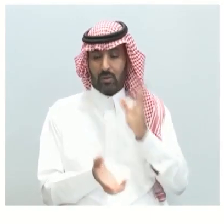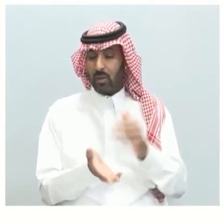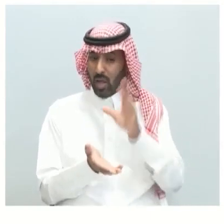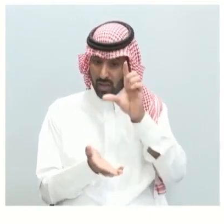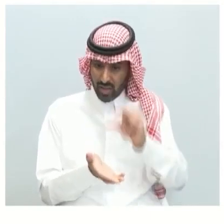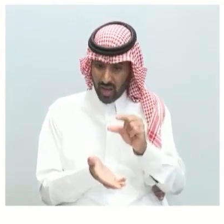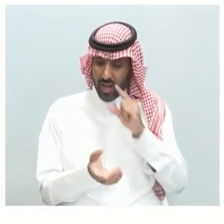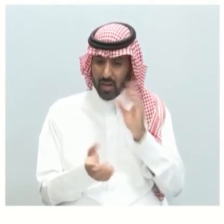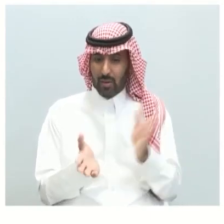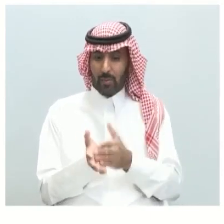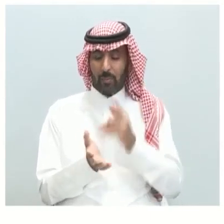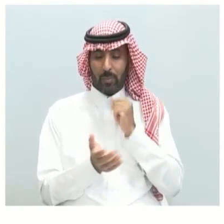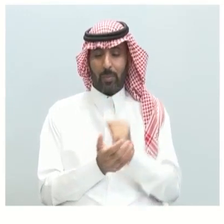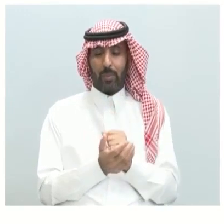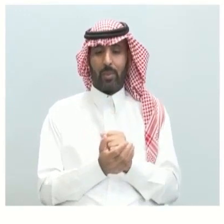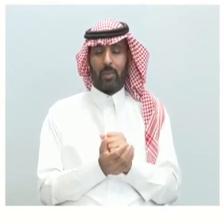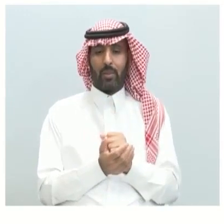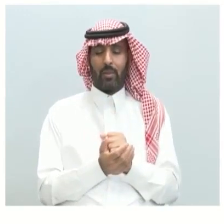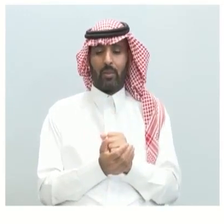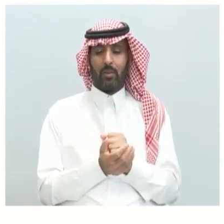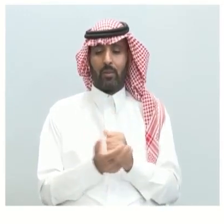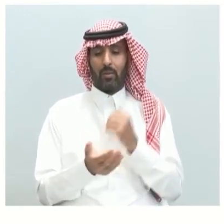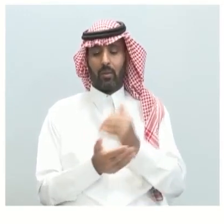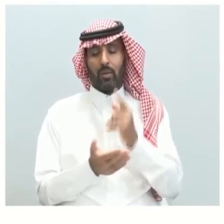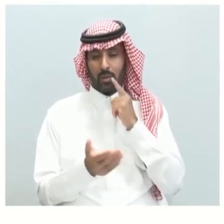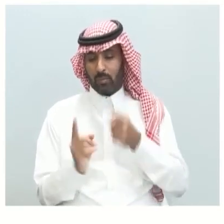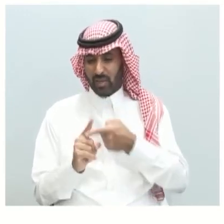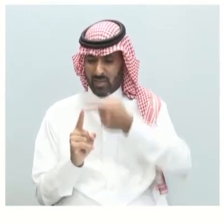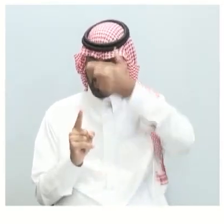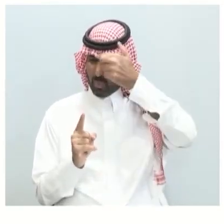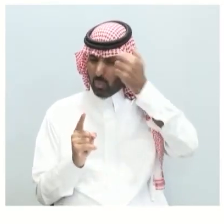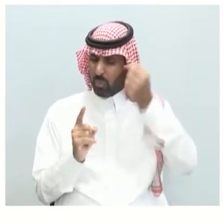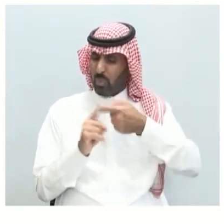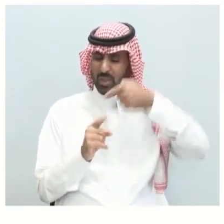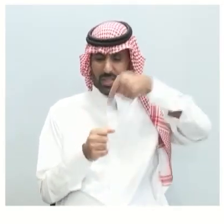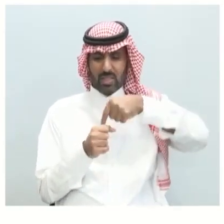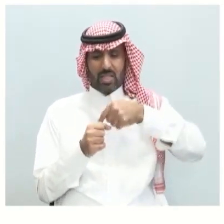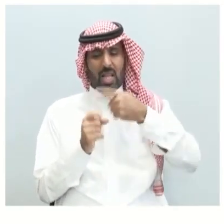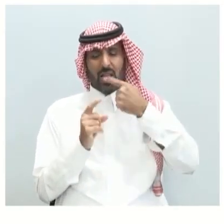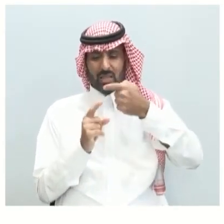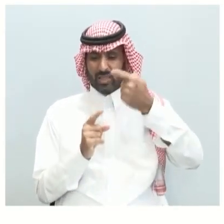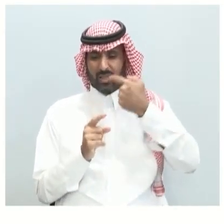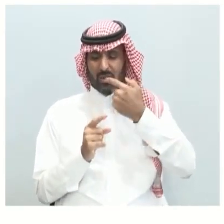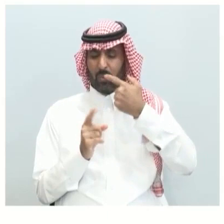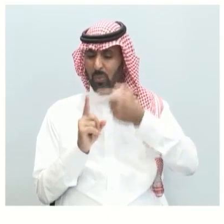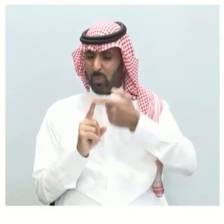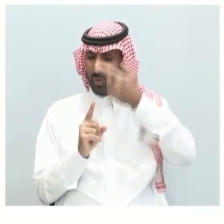سيقل الحجم الى الاسفل ننتقل الى مقاييس درجه الحراره وقوانين